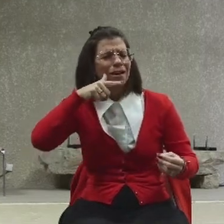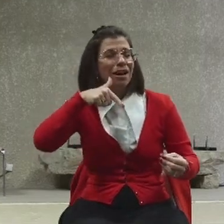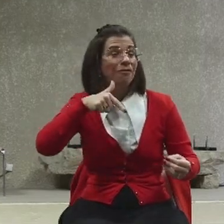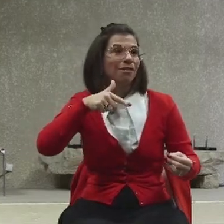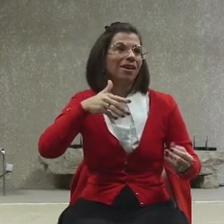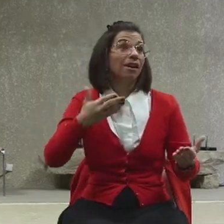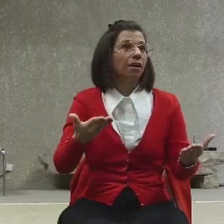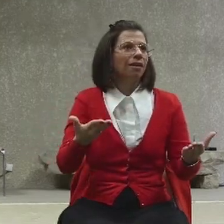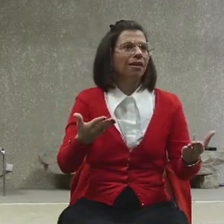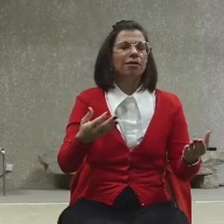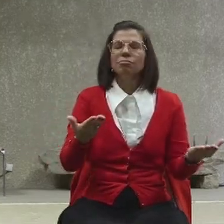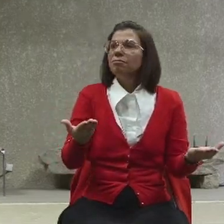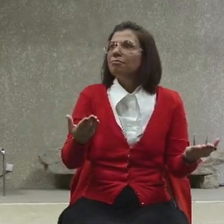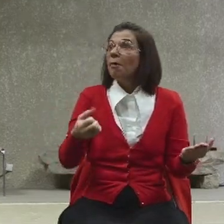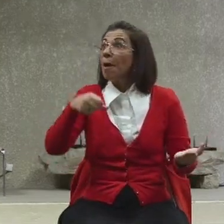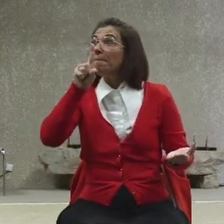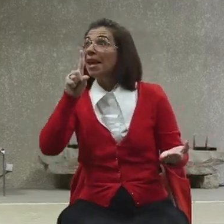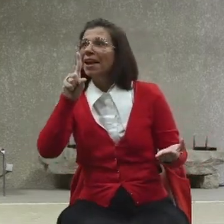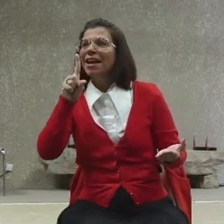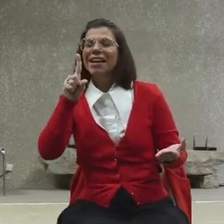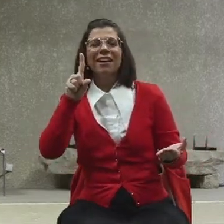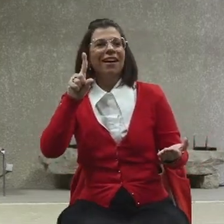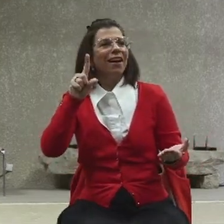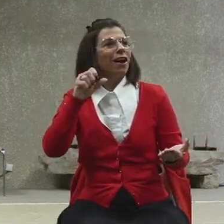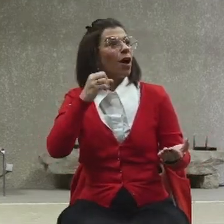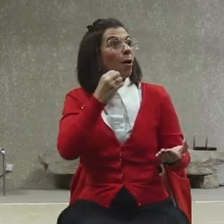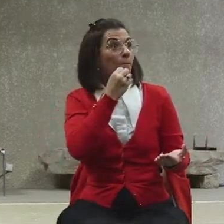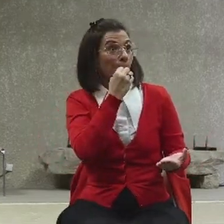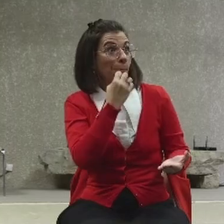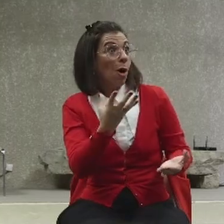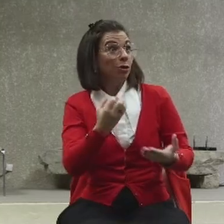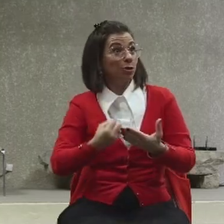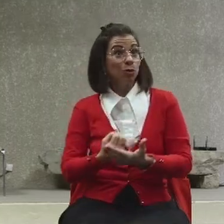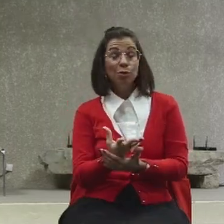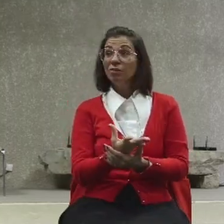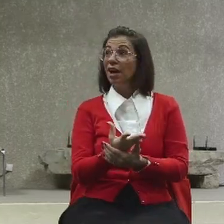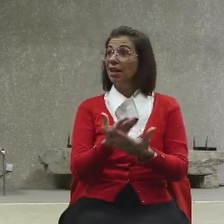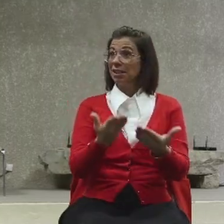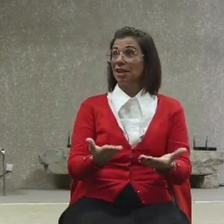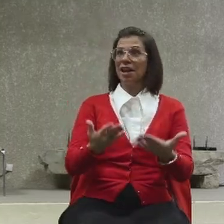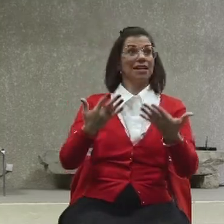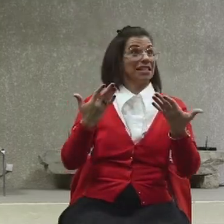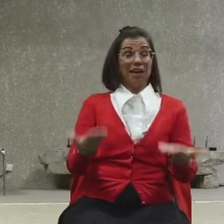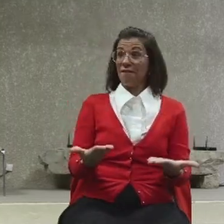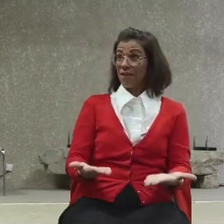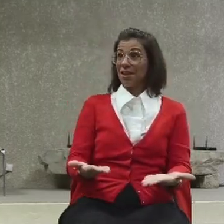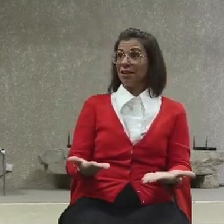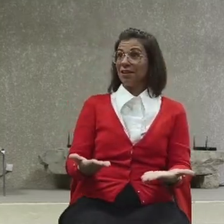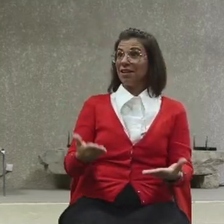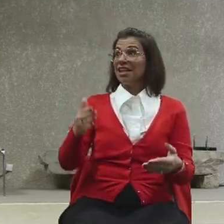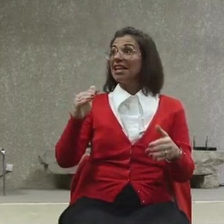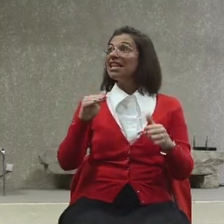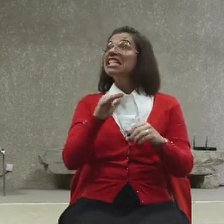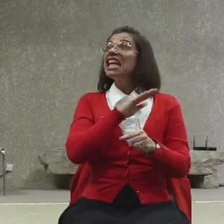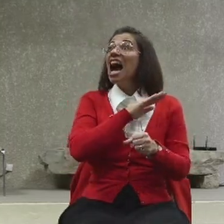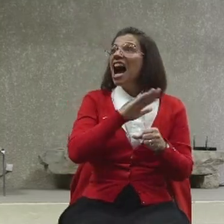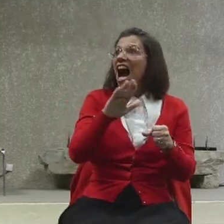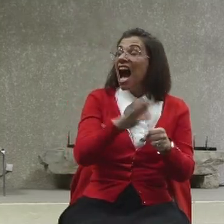sincères, voulant plaire à Dieu et voulant vivre la vie nouvelle